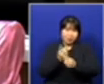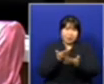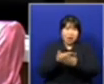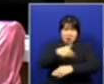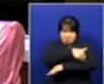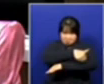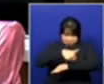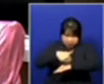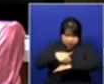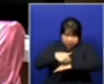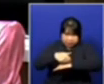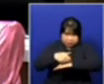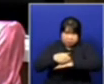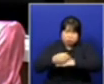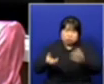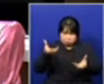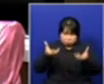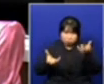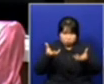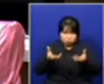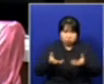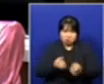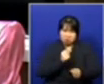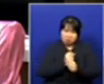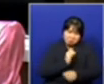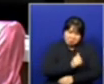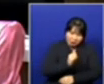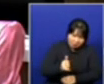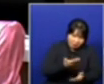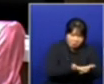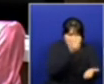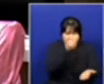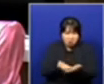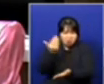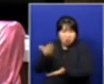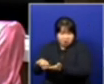ำลังจะรวยอ่ะโอ้โหไปตรงไหนก็ค้าขายดีเศรษฐกิจเยี่ยม